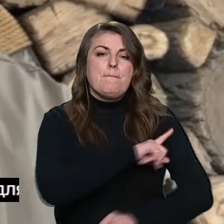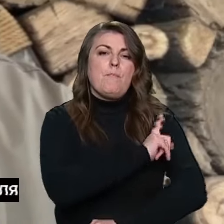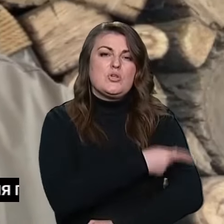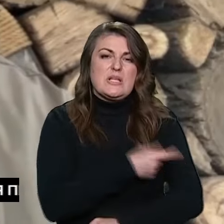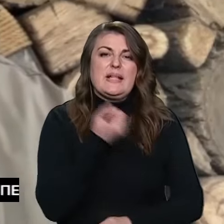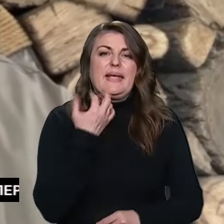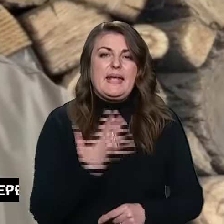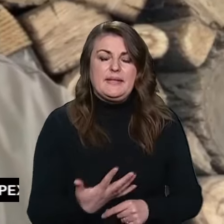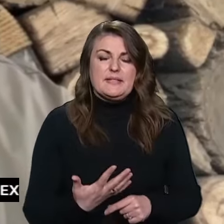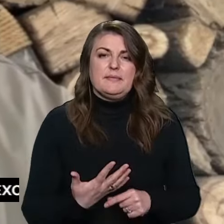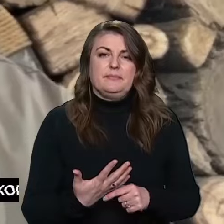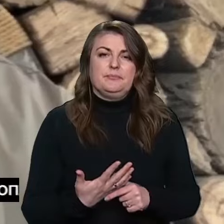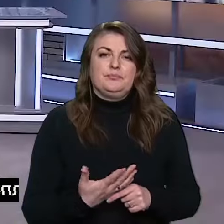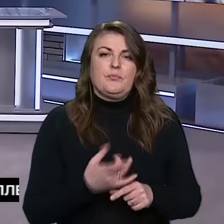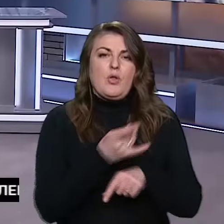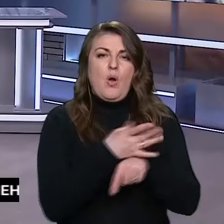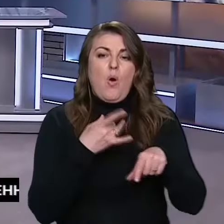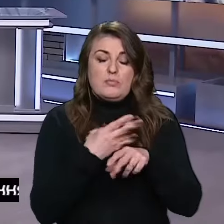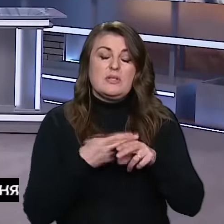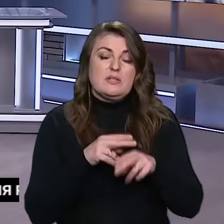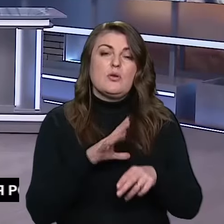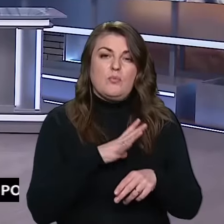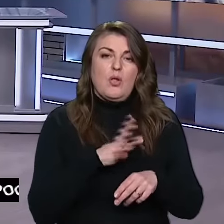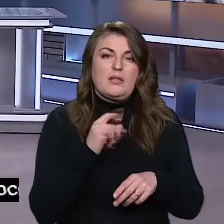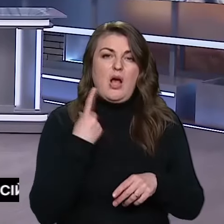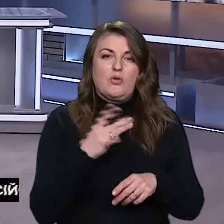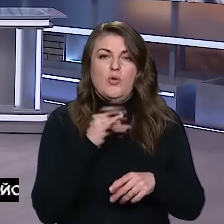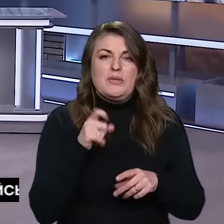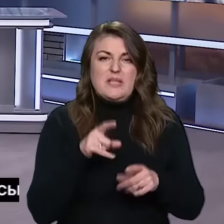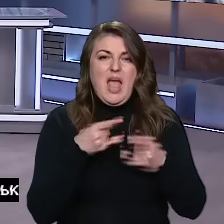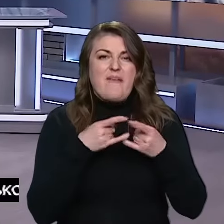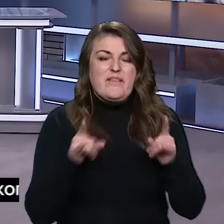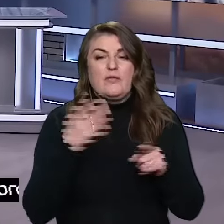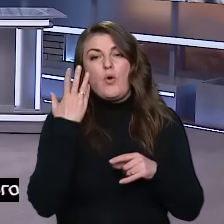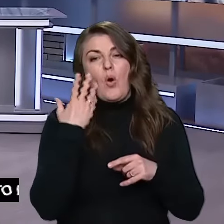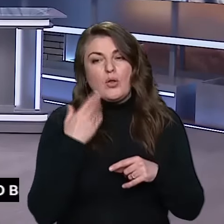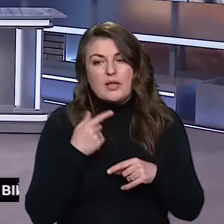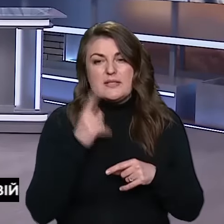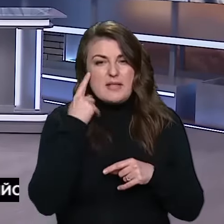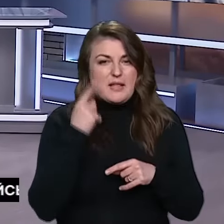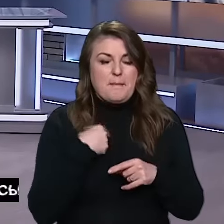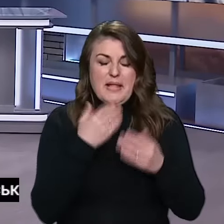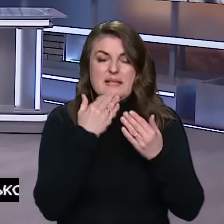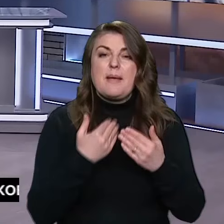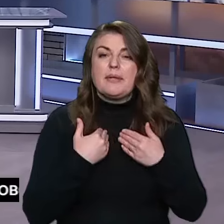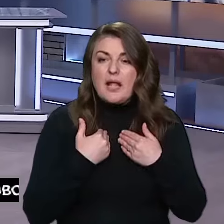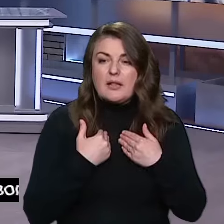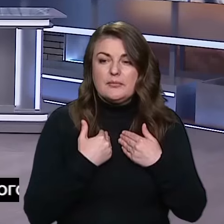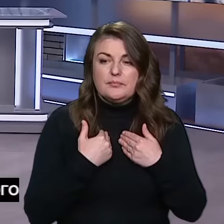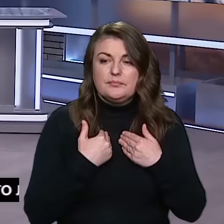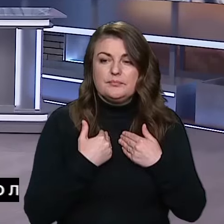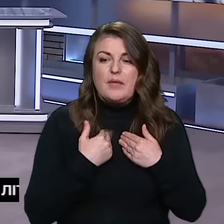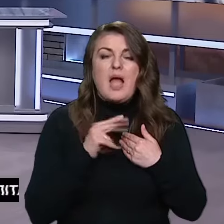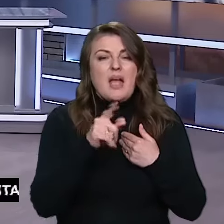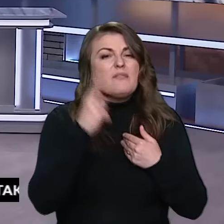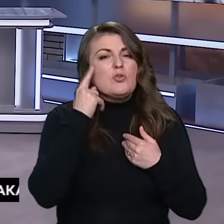Посилилася кількість обстрілів, і це було на одному із ефірів, коли, знаєте, вони запитали,